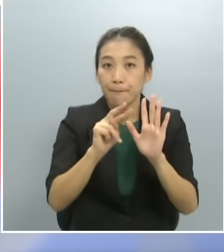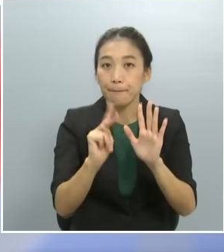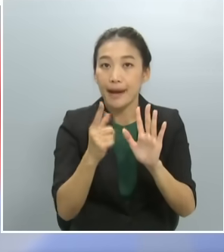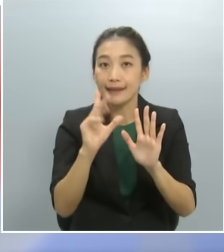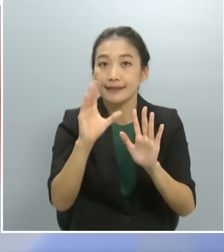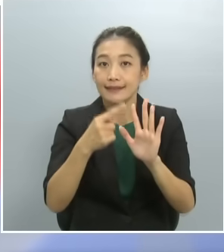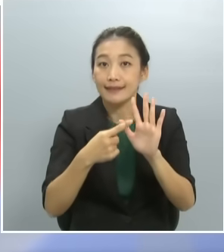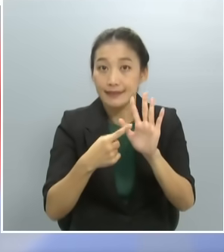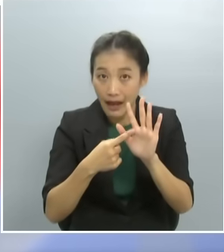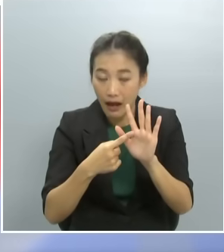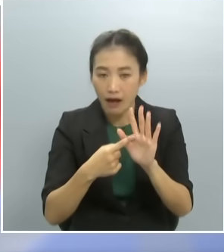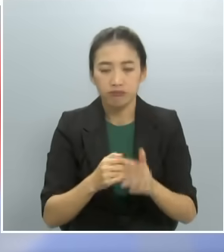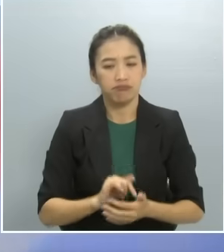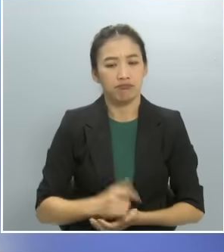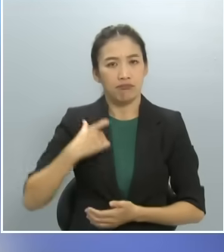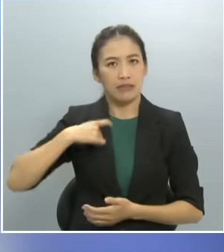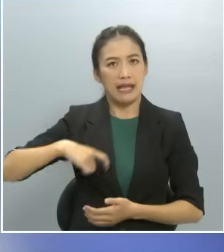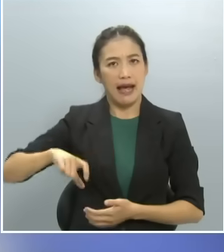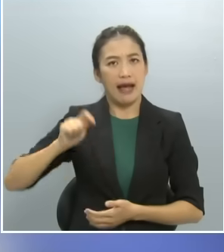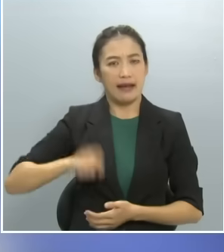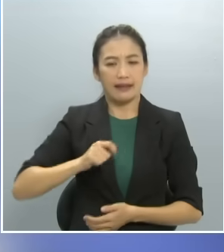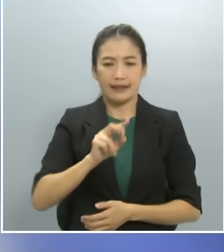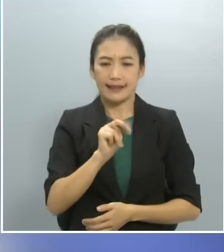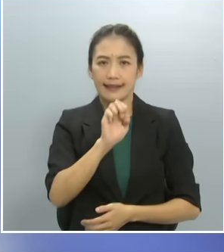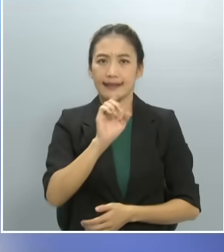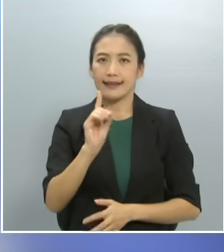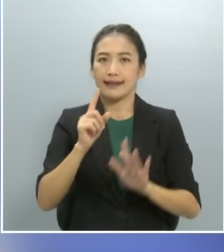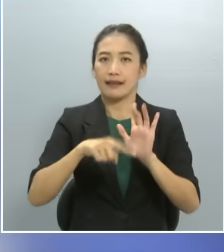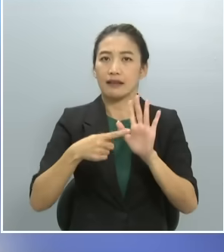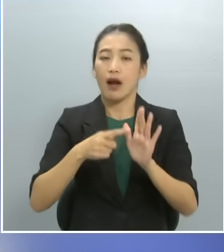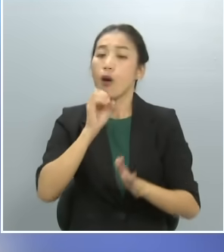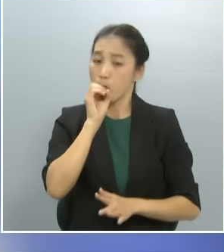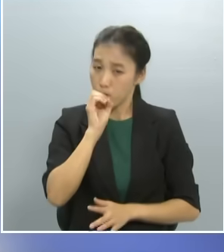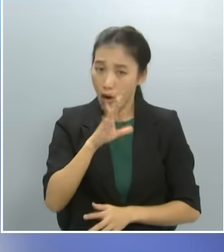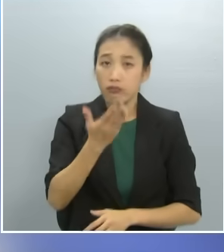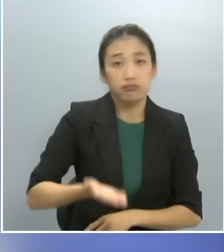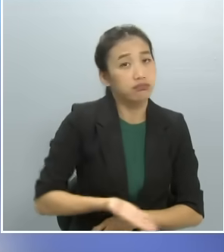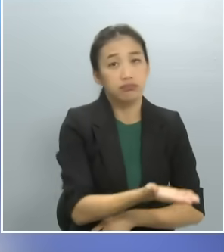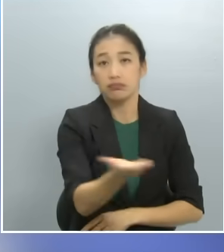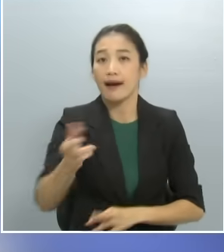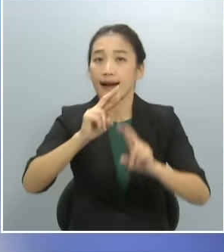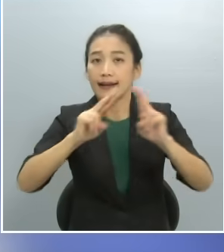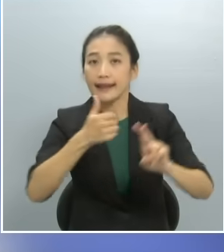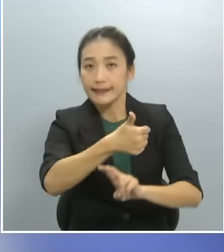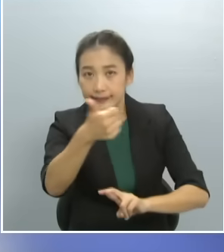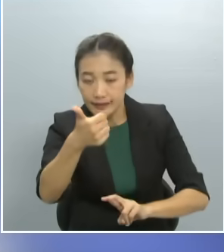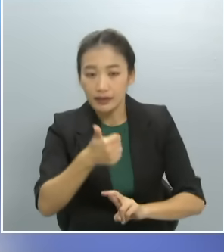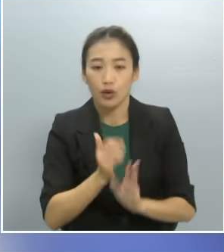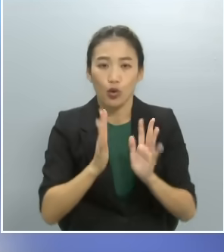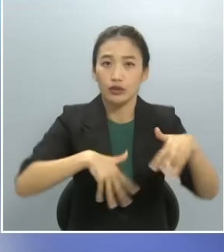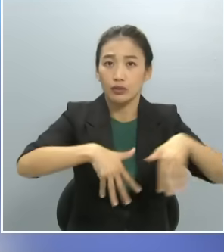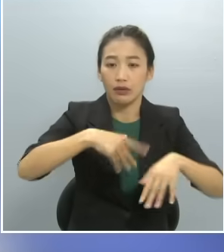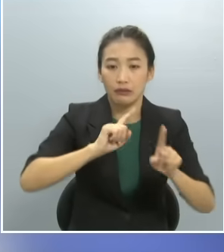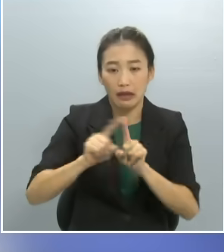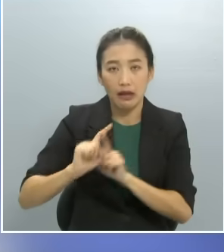คือคำว่าปังชาหรือคำว่าชาไทยถ้าในนี้ได้ยืนยันว่ารักอื่นๆประชาชนก็สามารถใช้ได้เพราะว่าคำว่าเป็นคำสามัญ